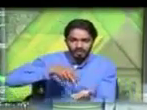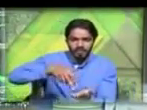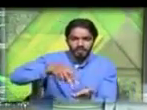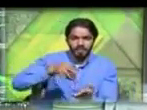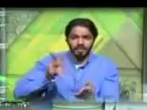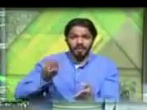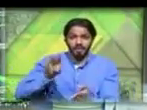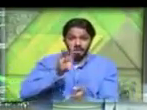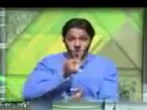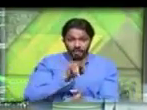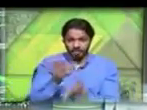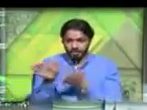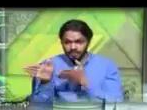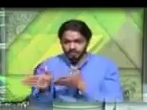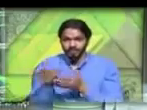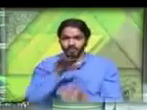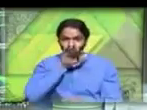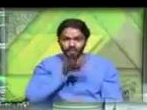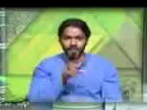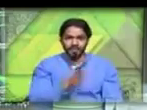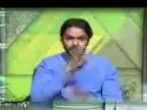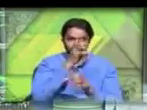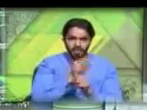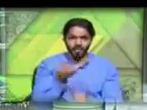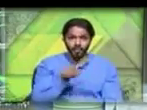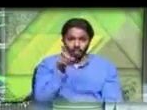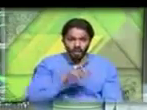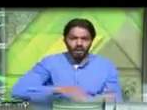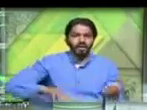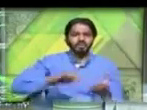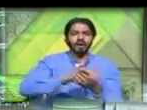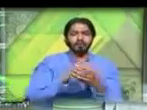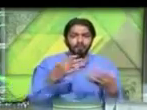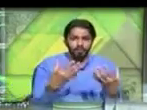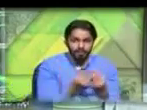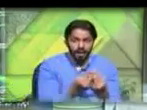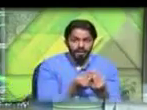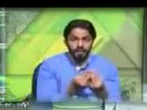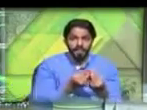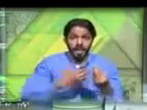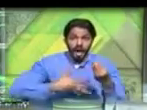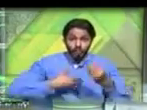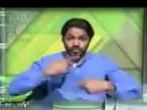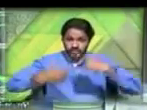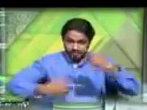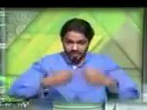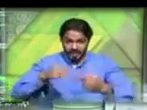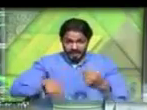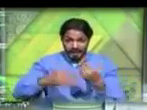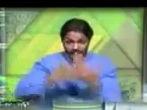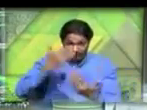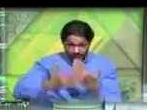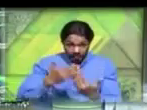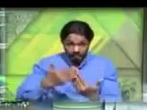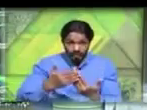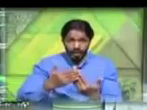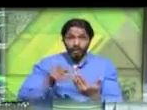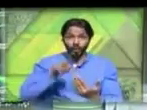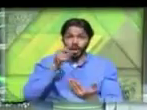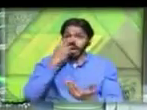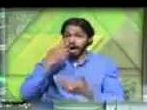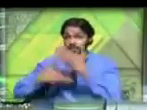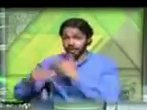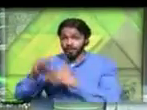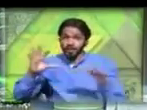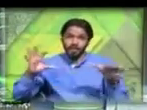مرتبطين بالأصل الكريم المنير الطاهر المبارك متصلين بعصرنا المتجدد. وأنا قلت إن